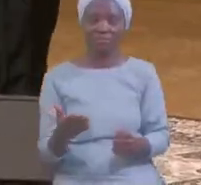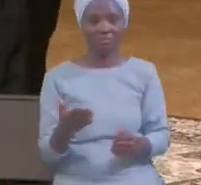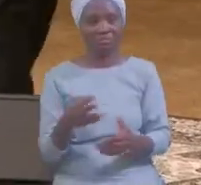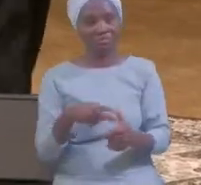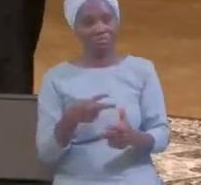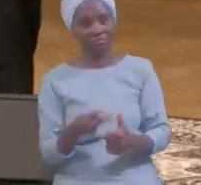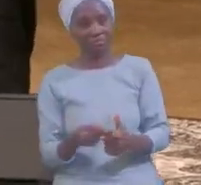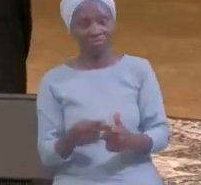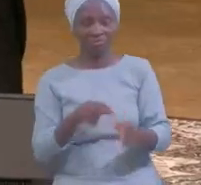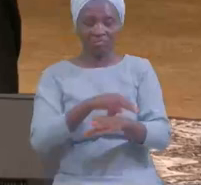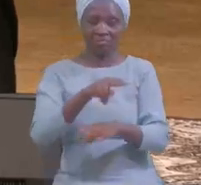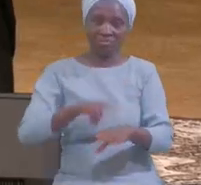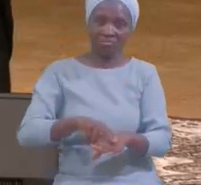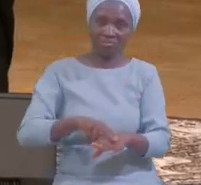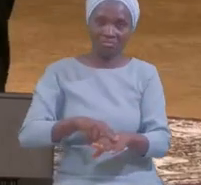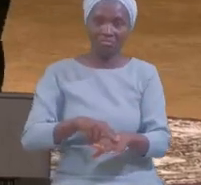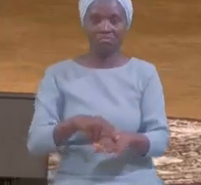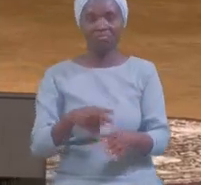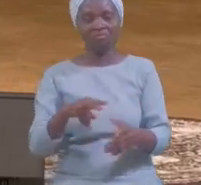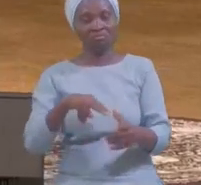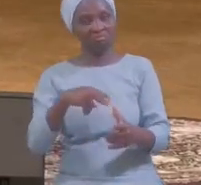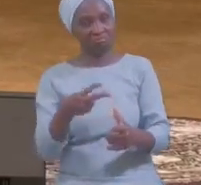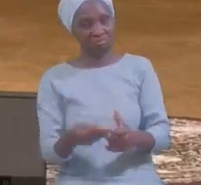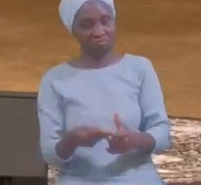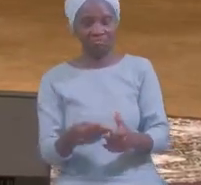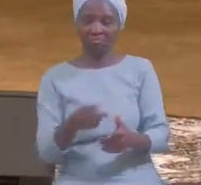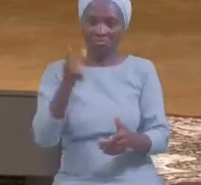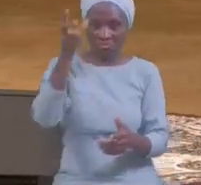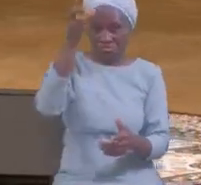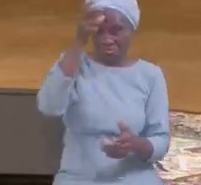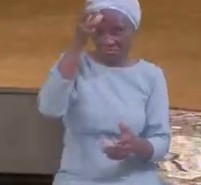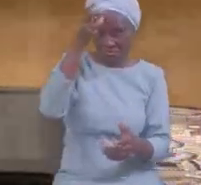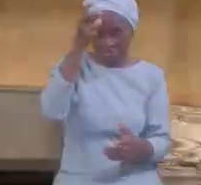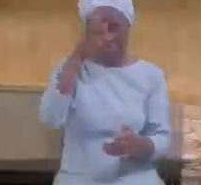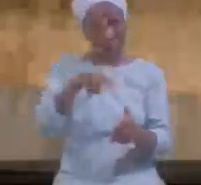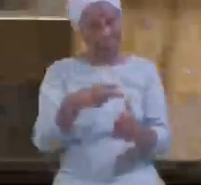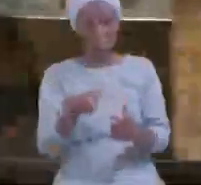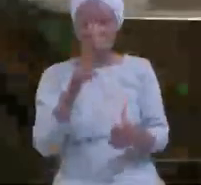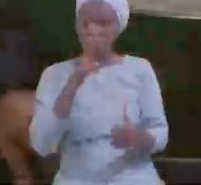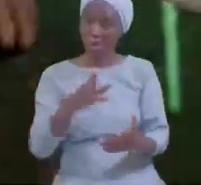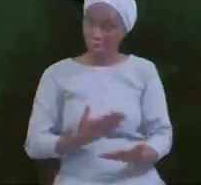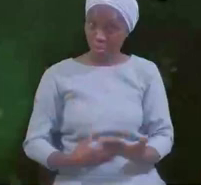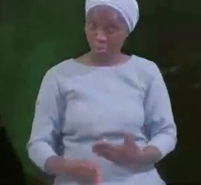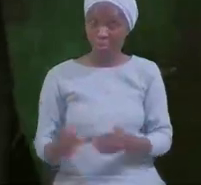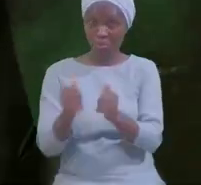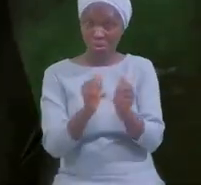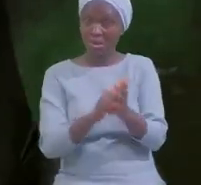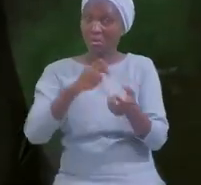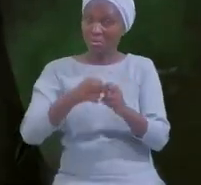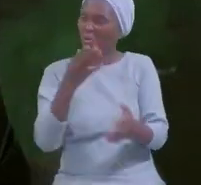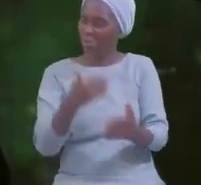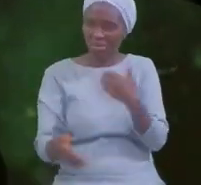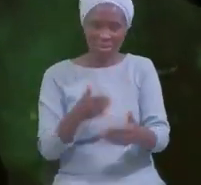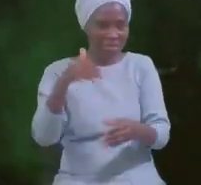que ce soit du diable, que vous soyez né de cette manière, quelle que soit la chose dans votre